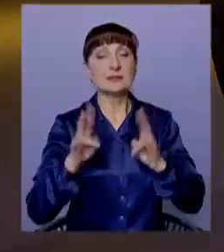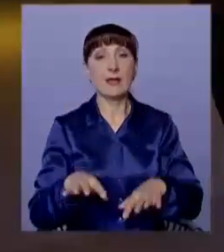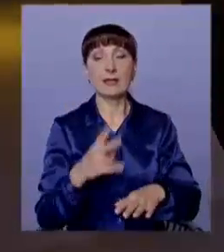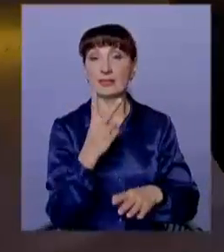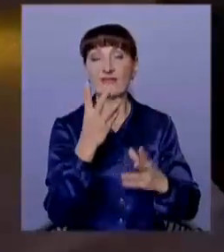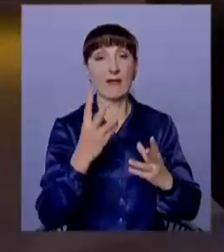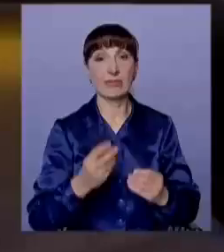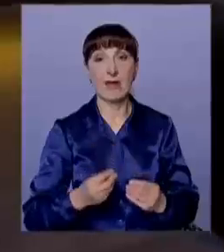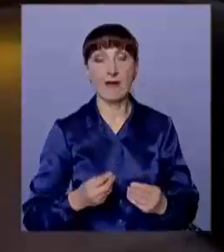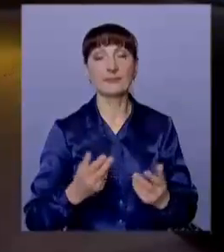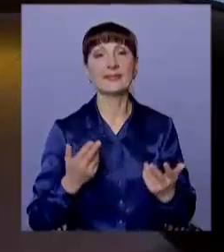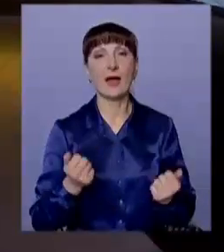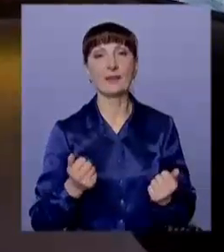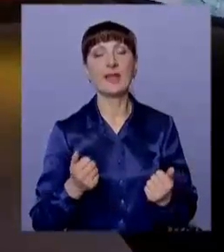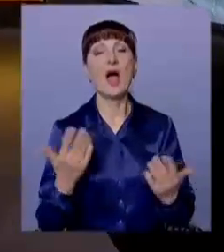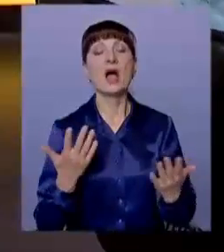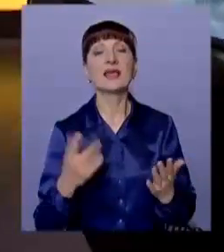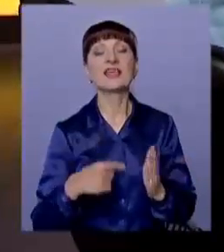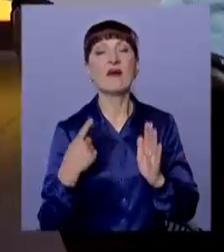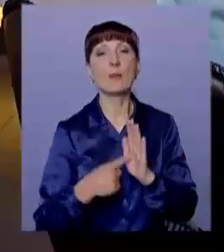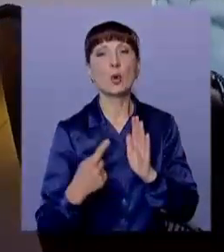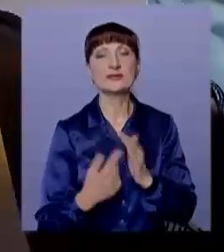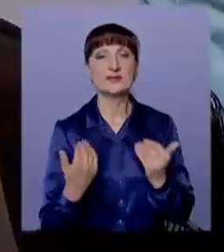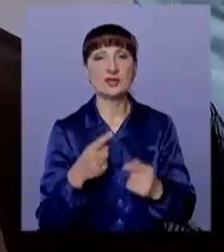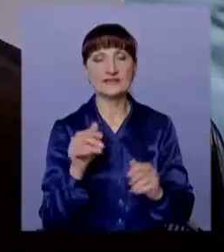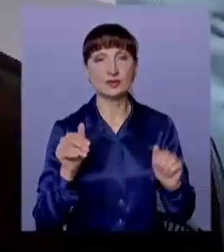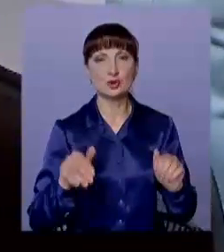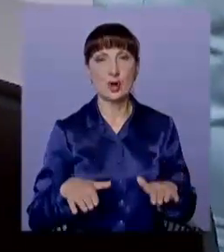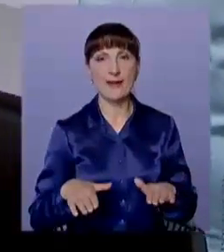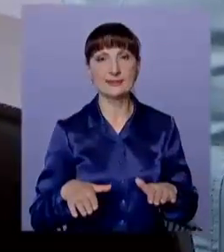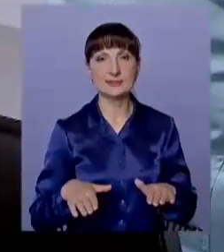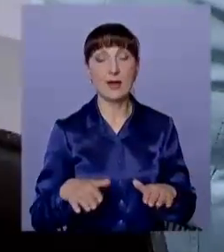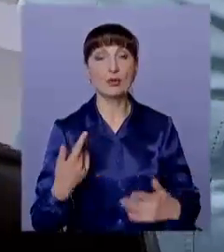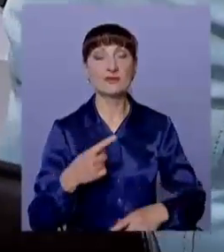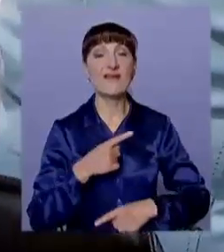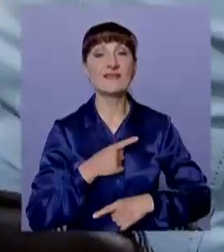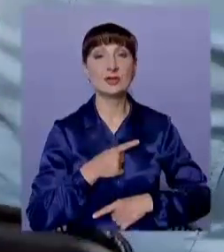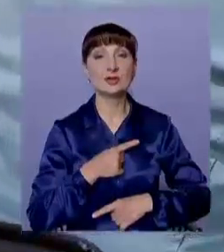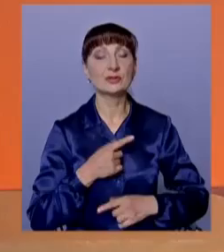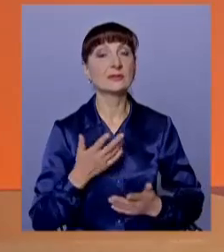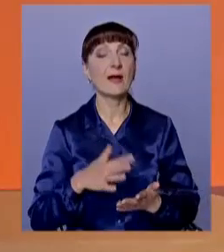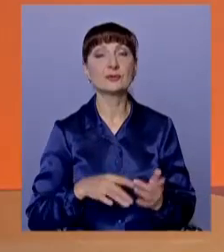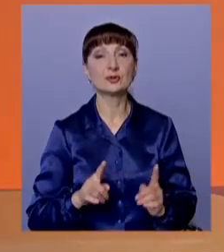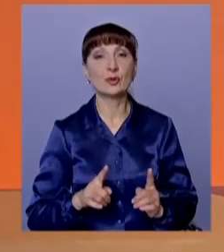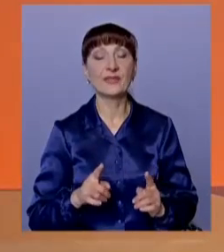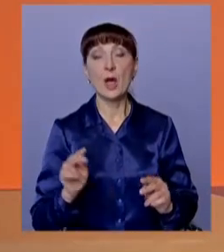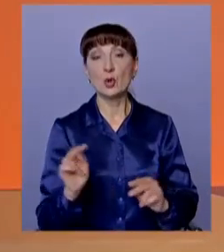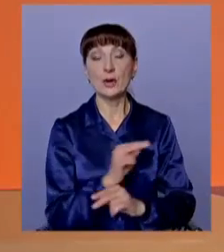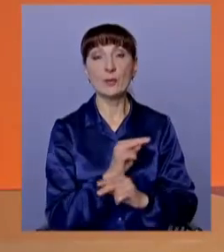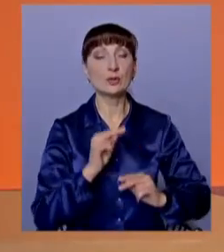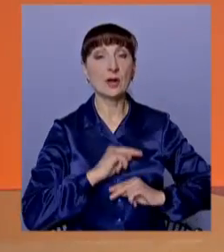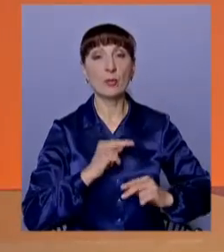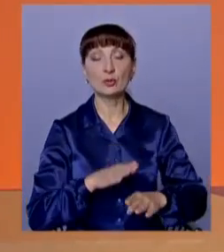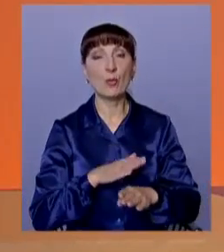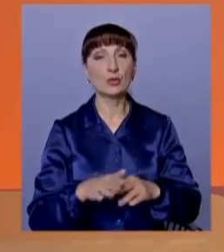2 дня. Да. Какие вопросы сейчас решаете? То есть вот на финишной прямой, так скажем. Да, в принципе, ремонтные работы уже